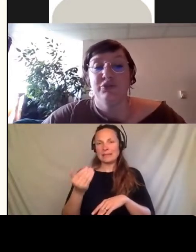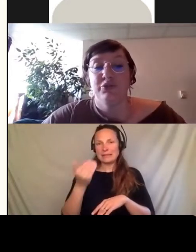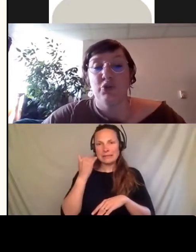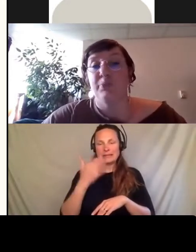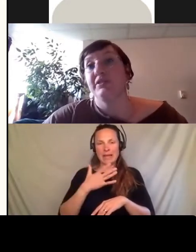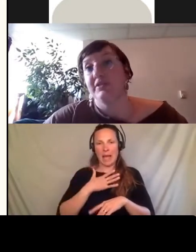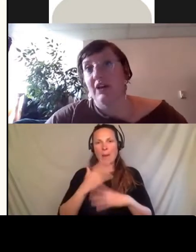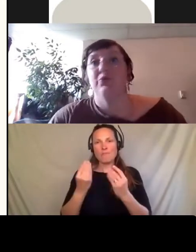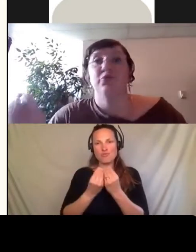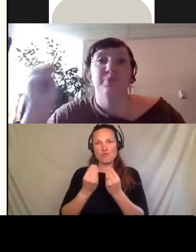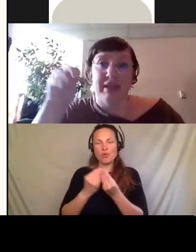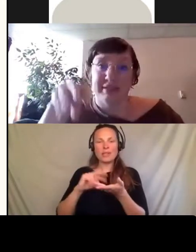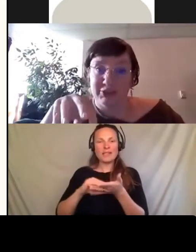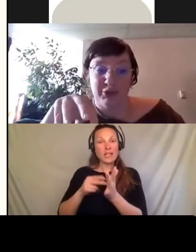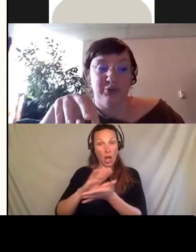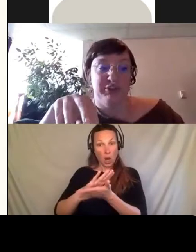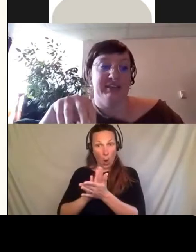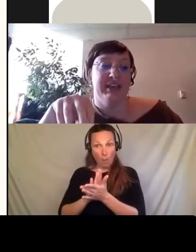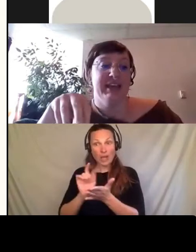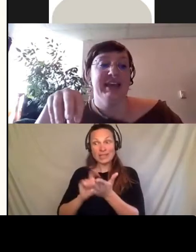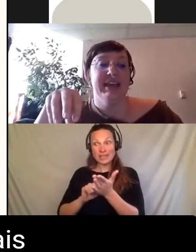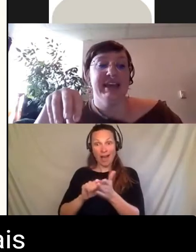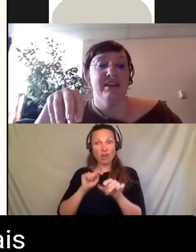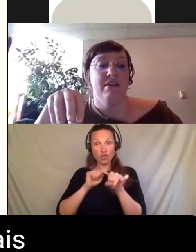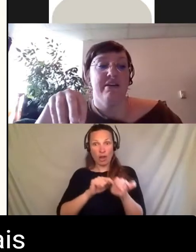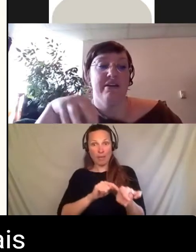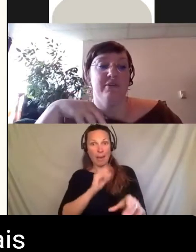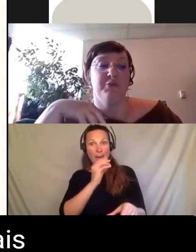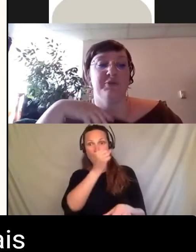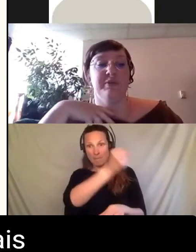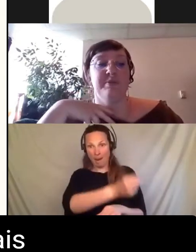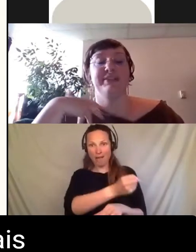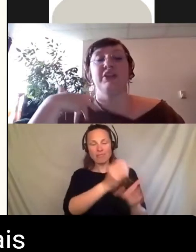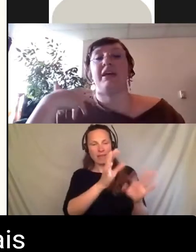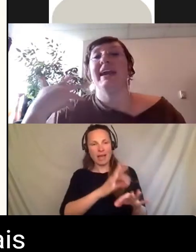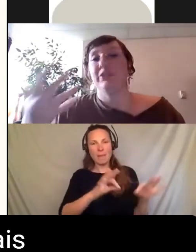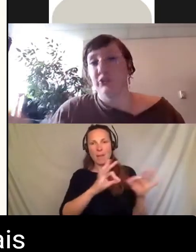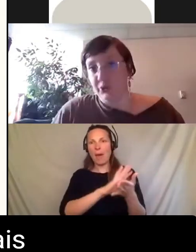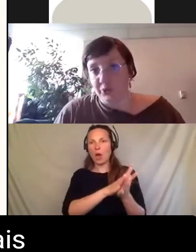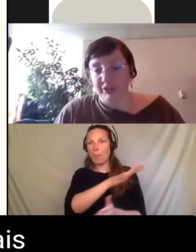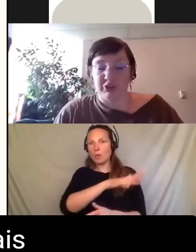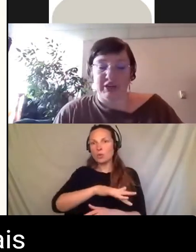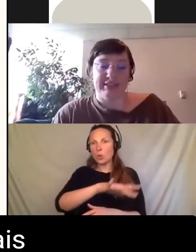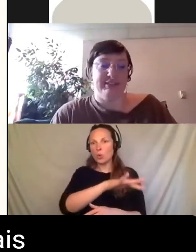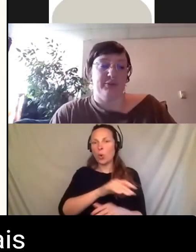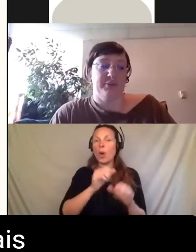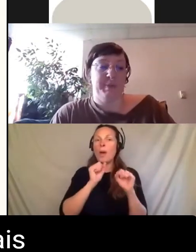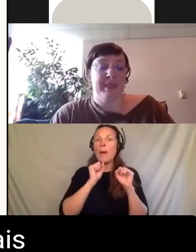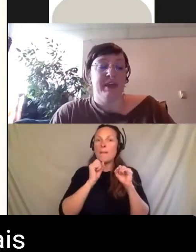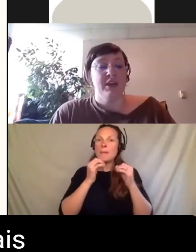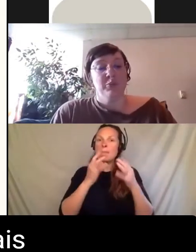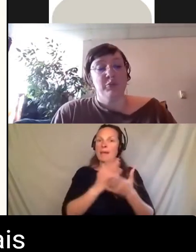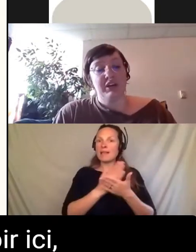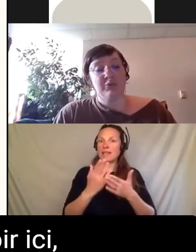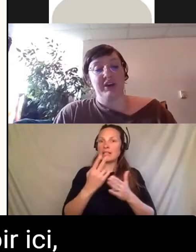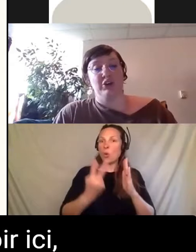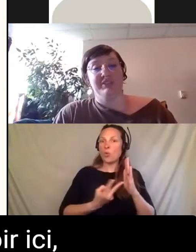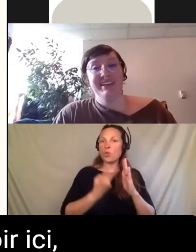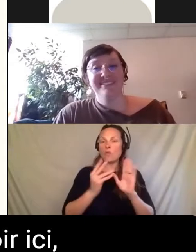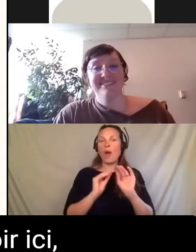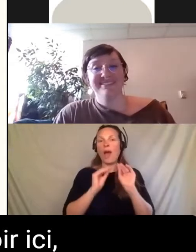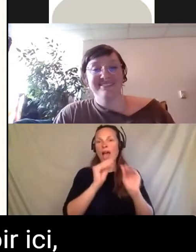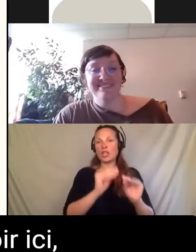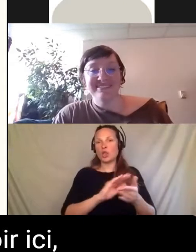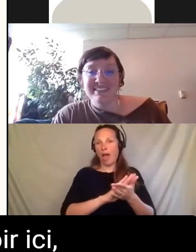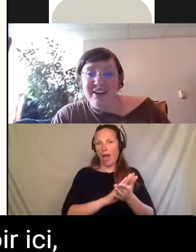ajoutez du compost quand vous plantez ça au jardin et vous pouvez mettre de l'engrais 2 fois durant la saison. Puis quand vous